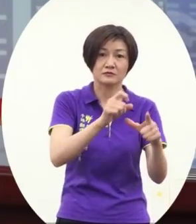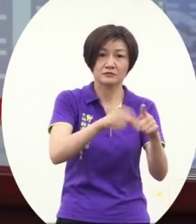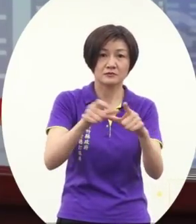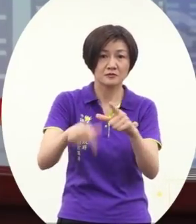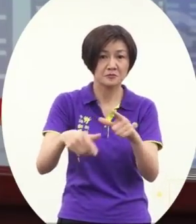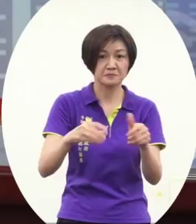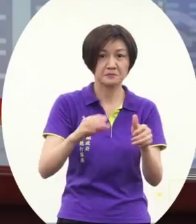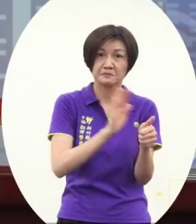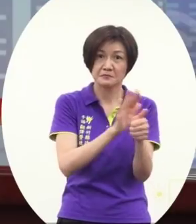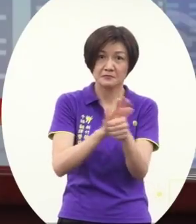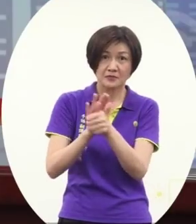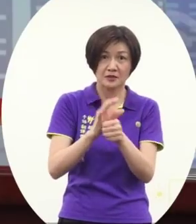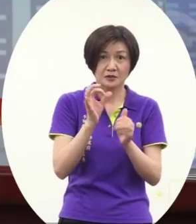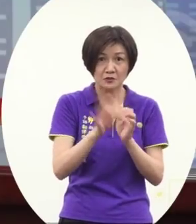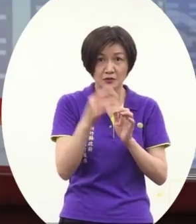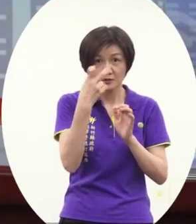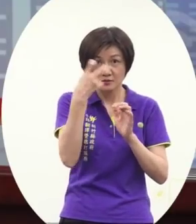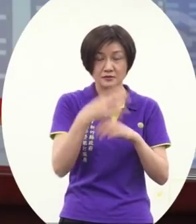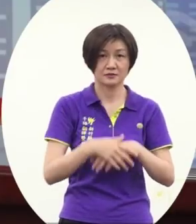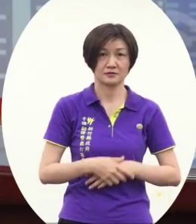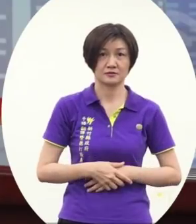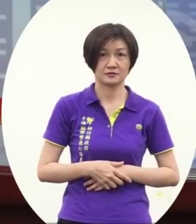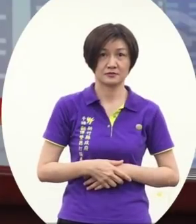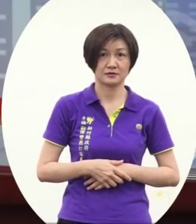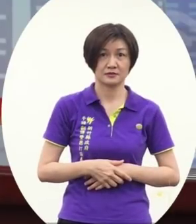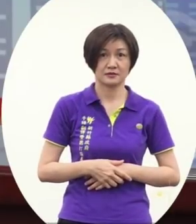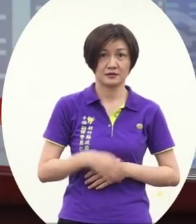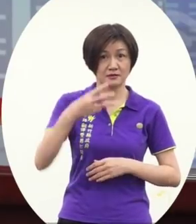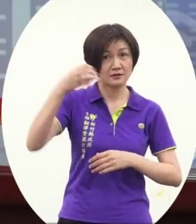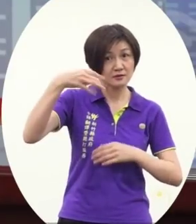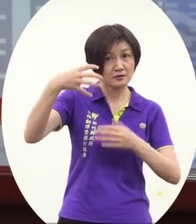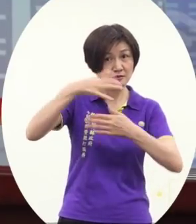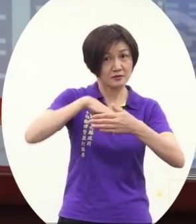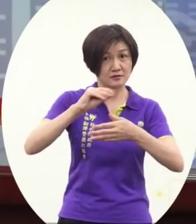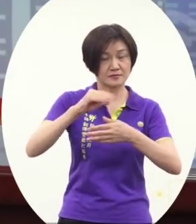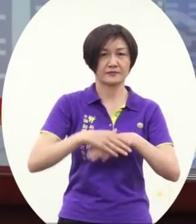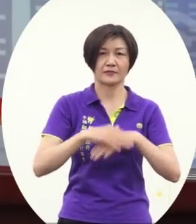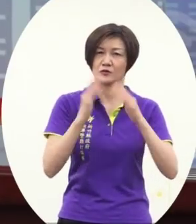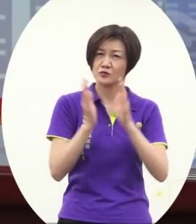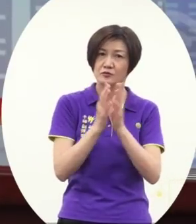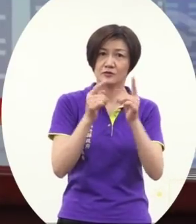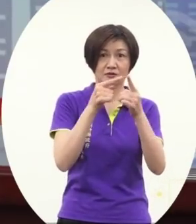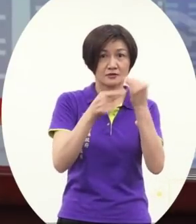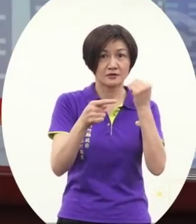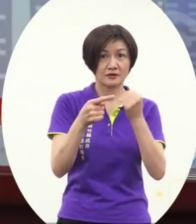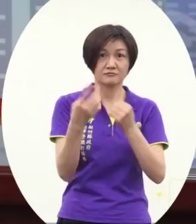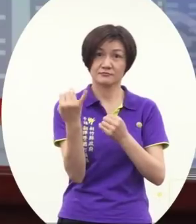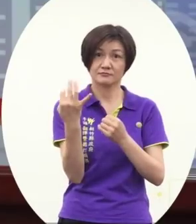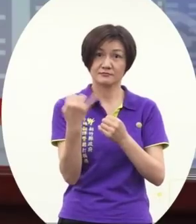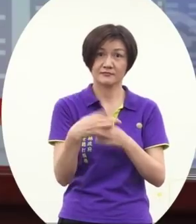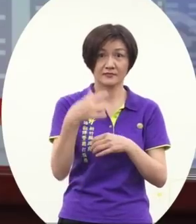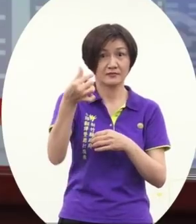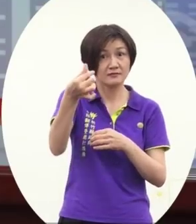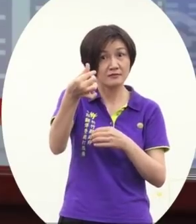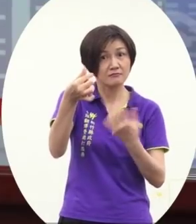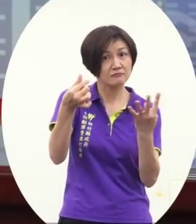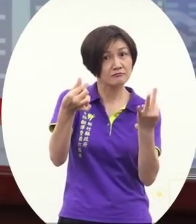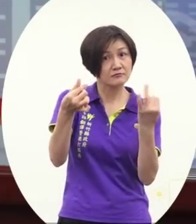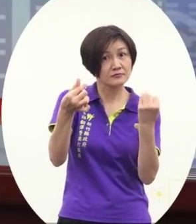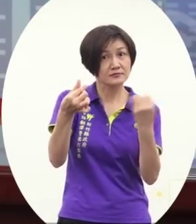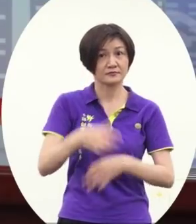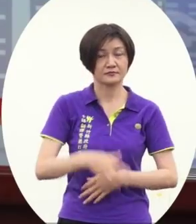进行快筛，包含三洋工业吗？这些企业一共快筛了多少人，几个阳性？请卫生局回答。